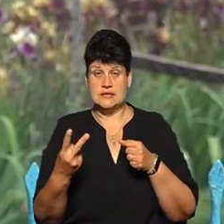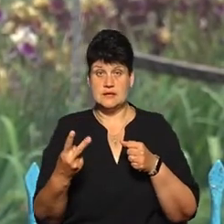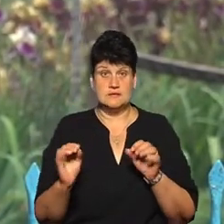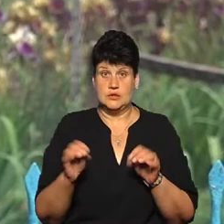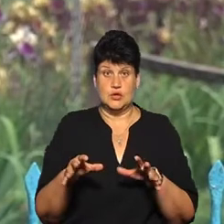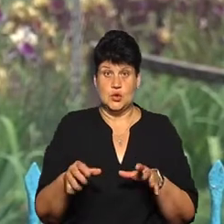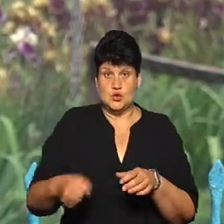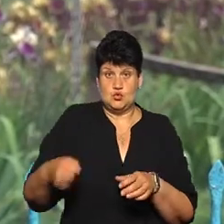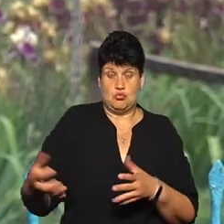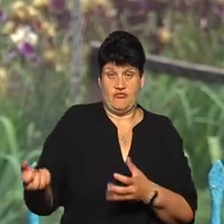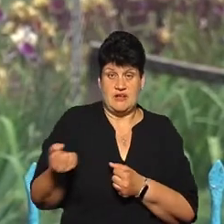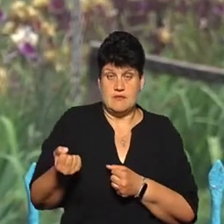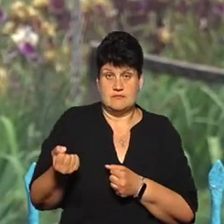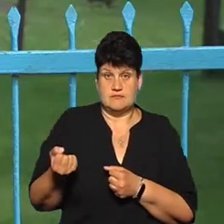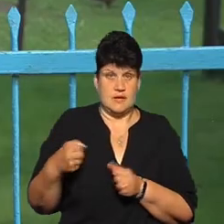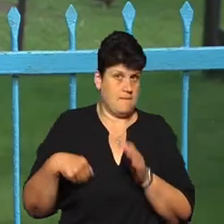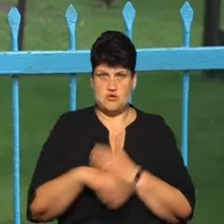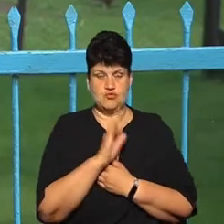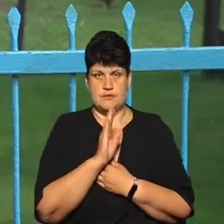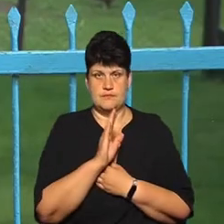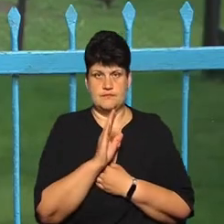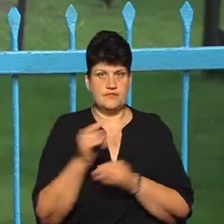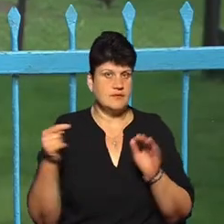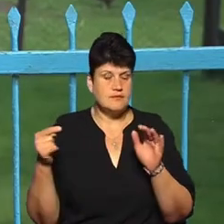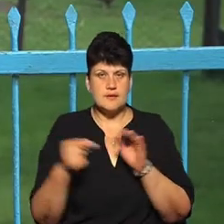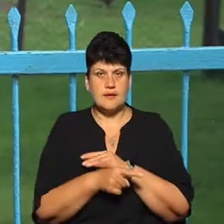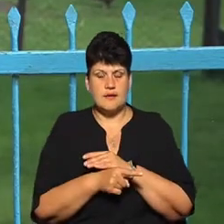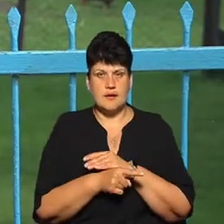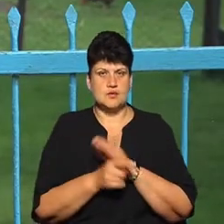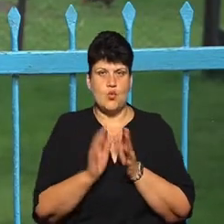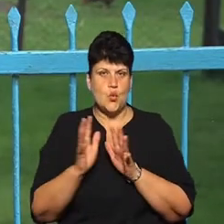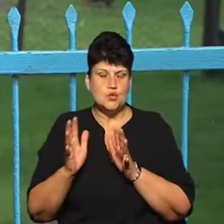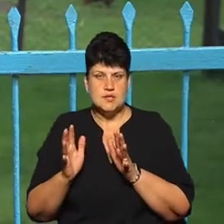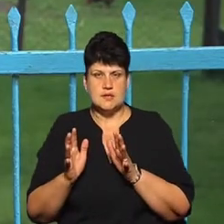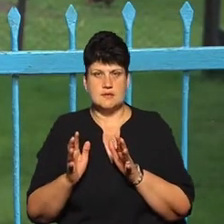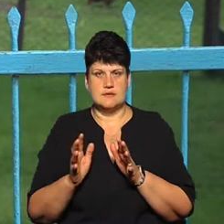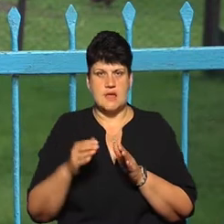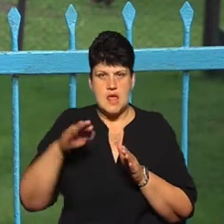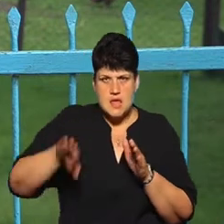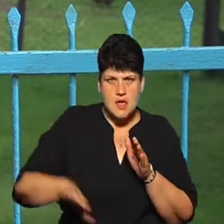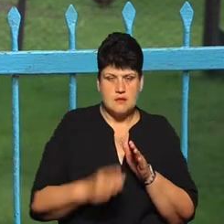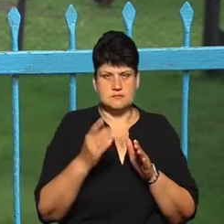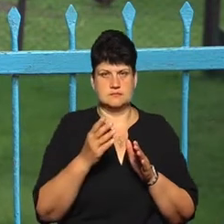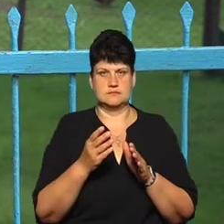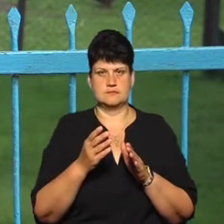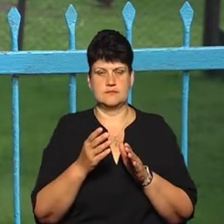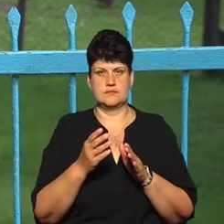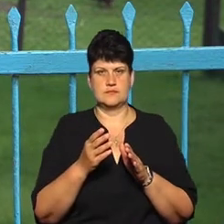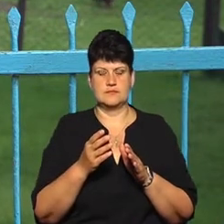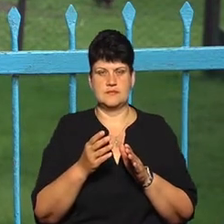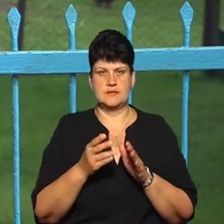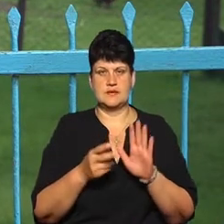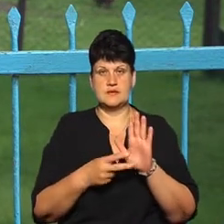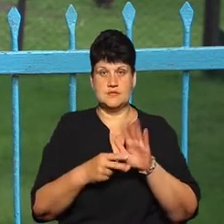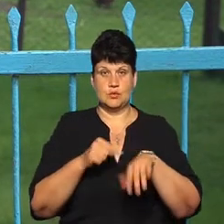і пішов. Тікаєш десь, кущі, яму, кущі. З 7